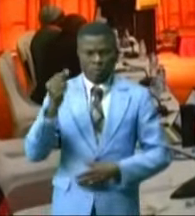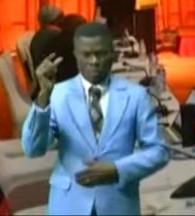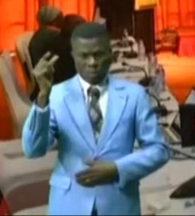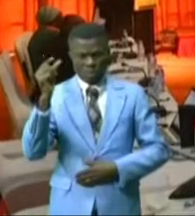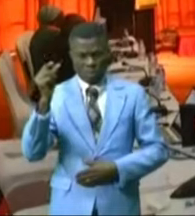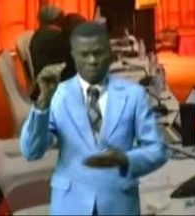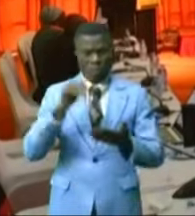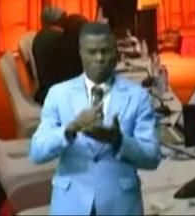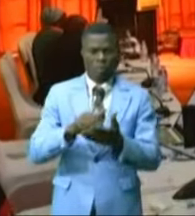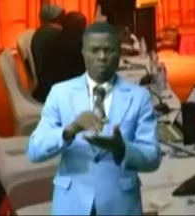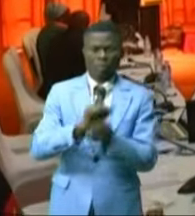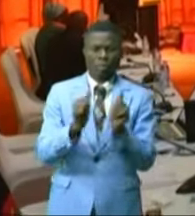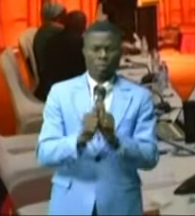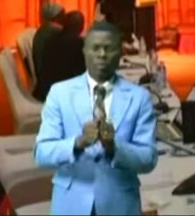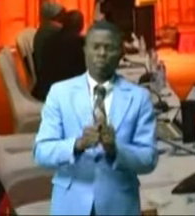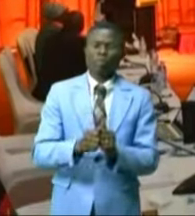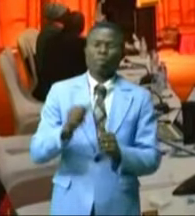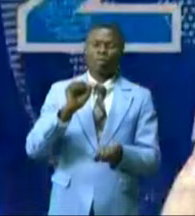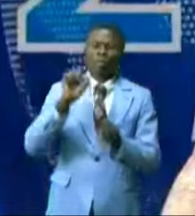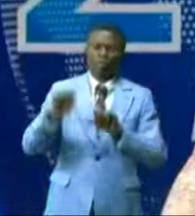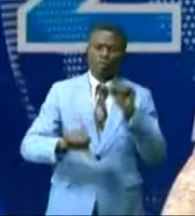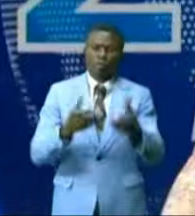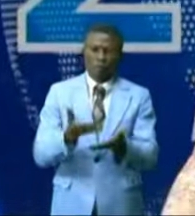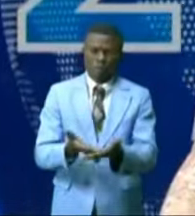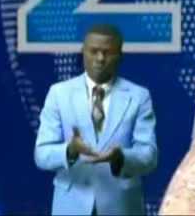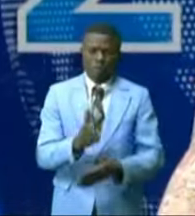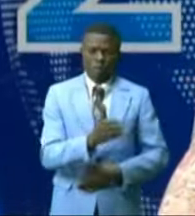contre différents abus.